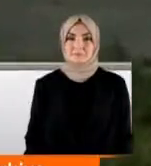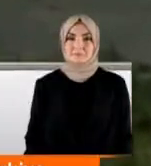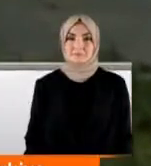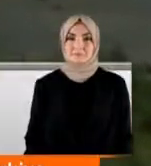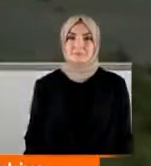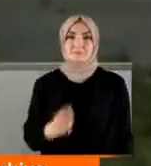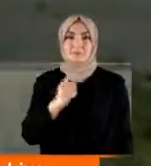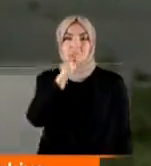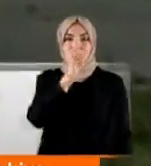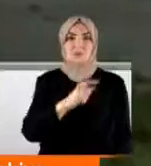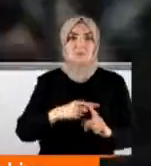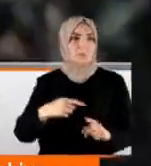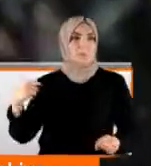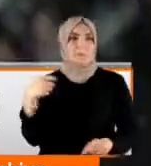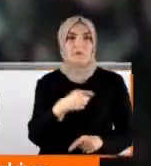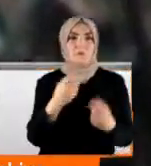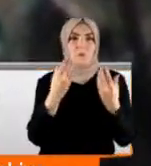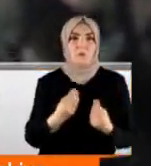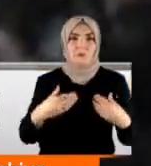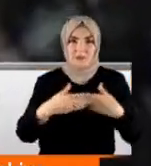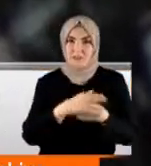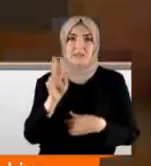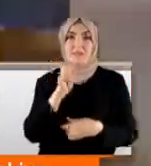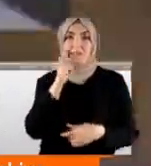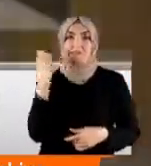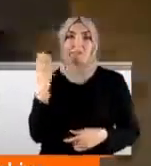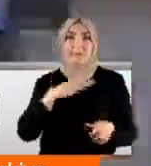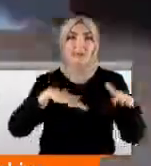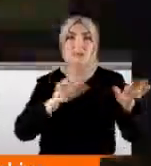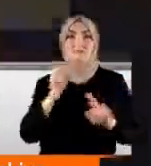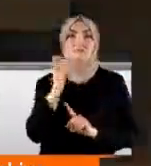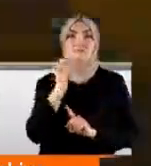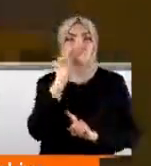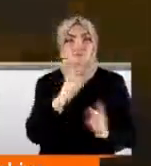Bir kişinin de bıçaklandığı gecede 20 gösterici gözaltına alındı.